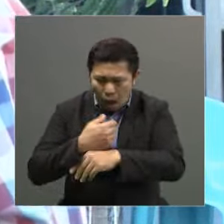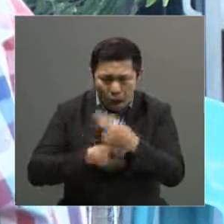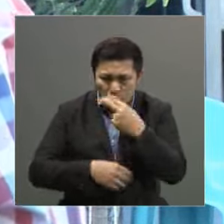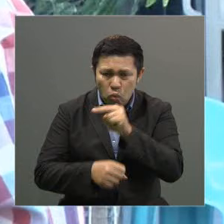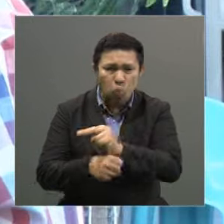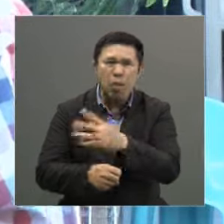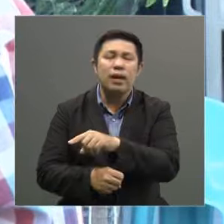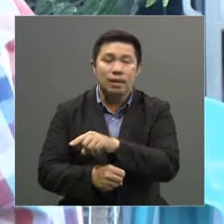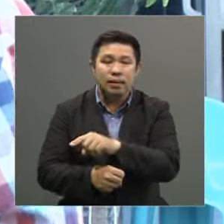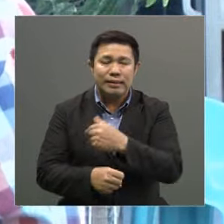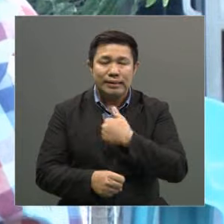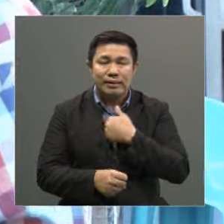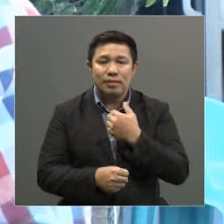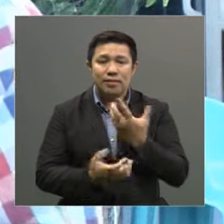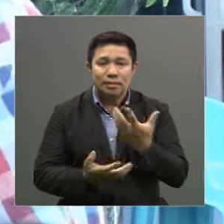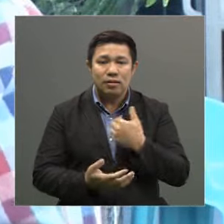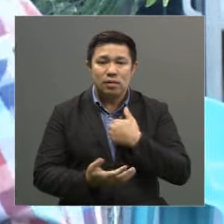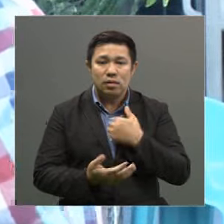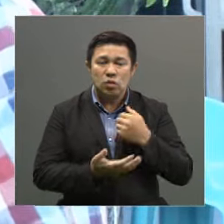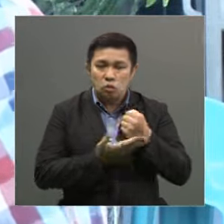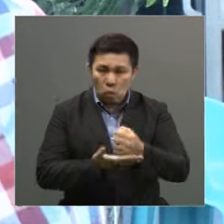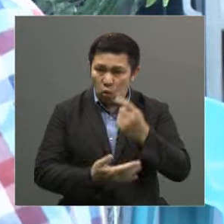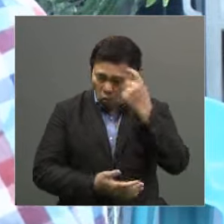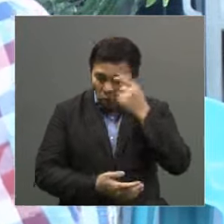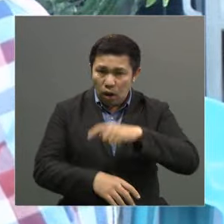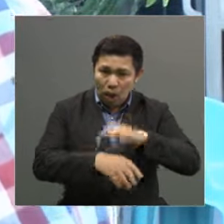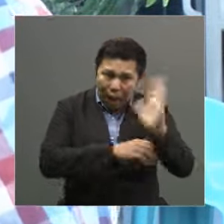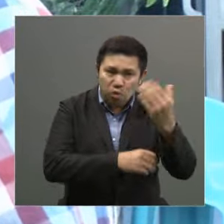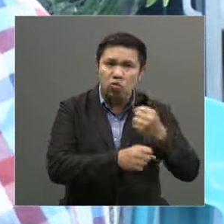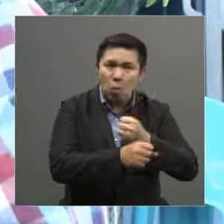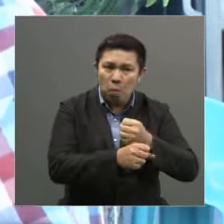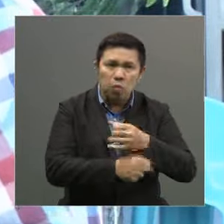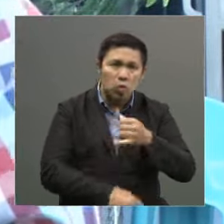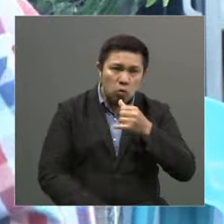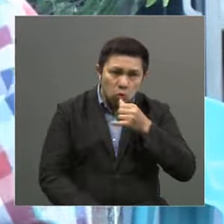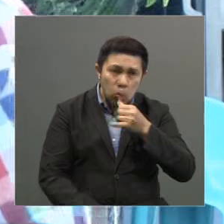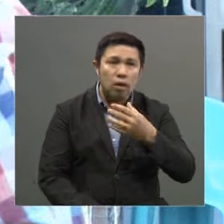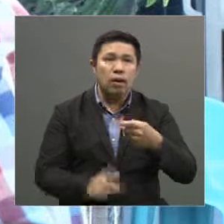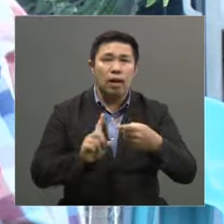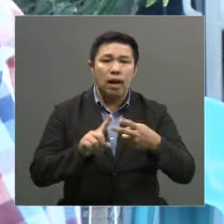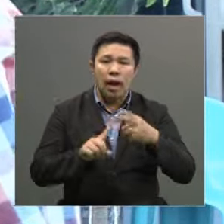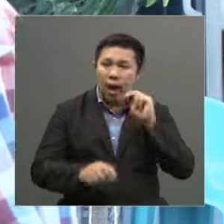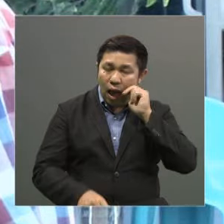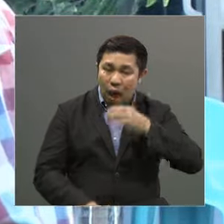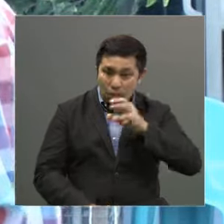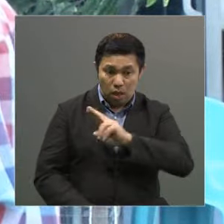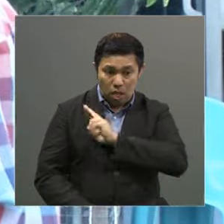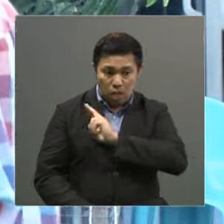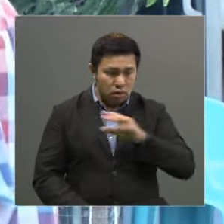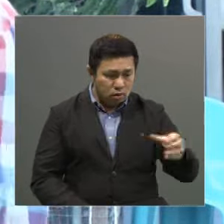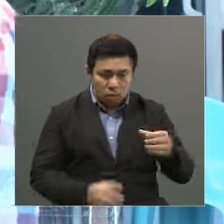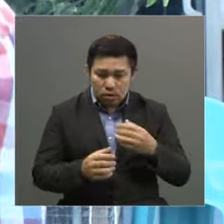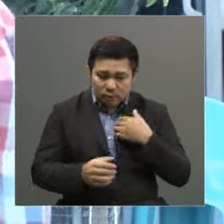ราก็เข้ามาคือเราช่วยกันคือรู้แล้วมื้อเช้ากินนมใช่ไหมกินนมกินน้ำแต่ว่าเขากินเองได้ก็คือว่